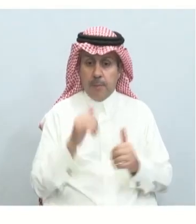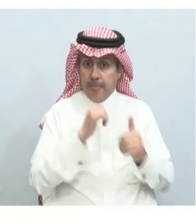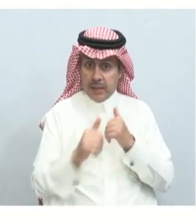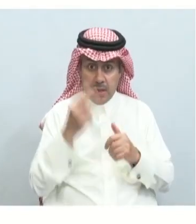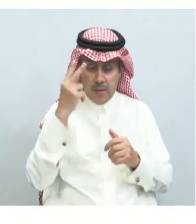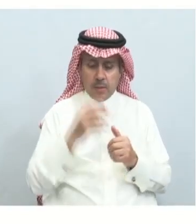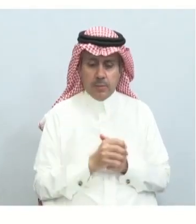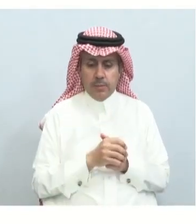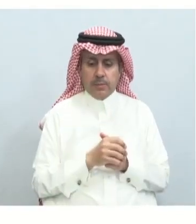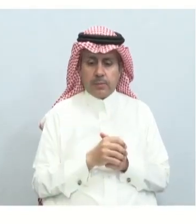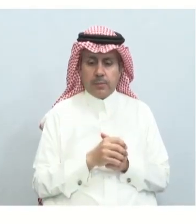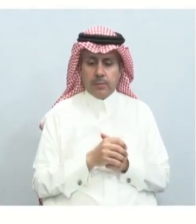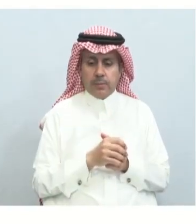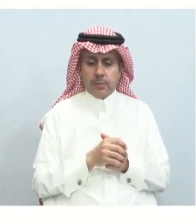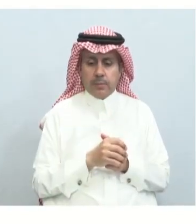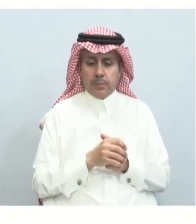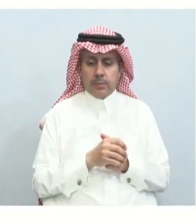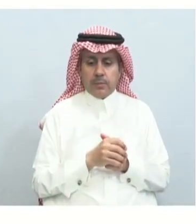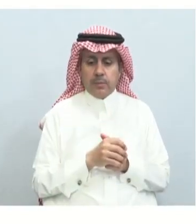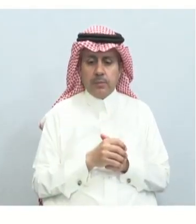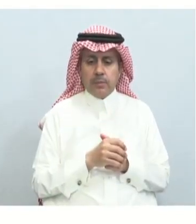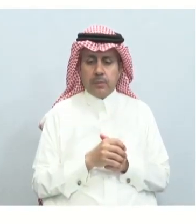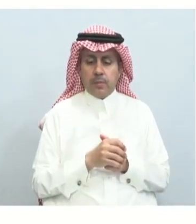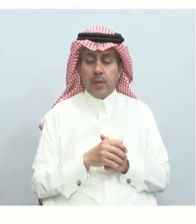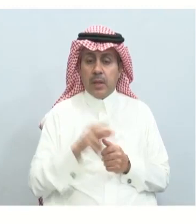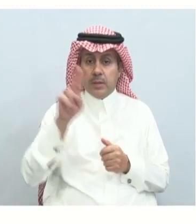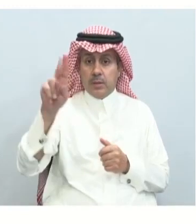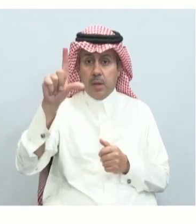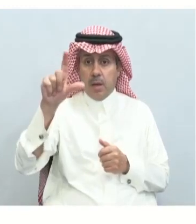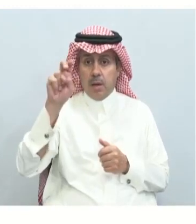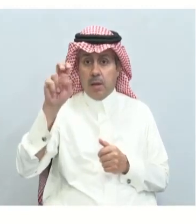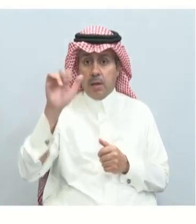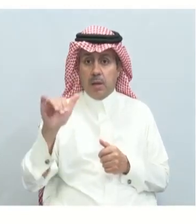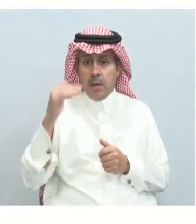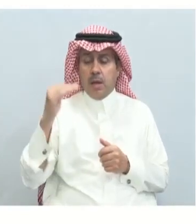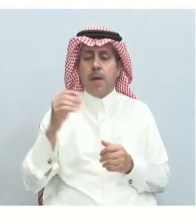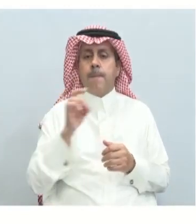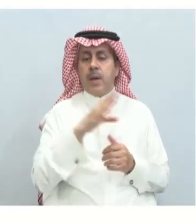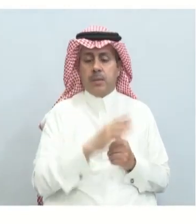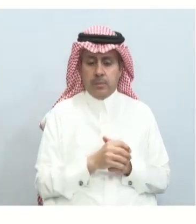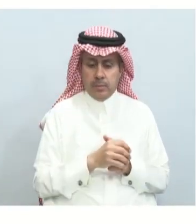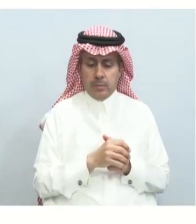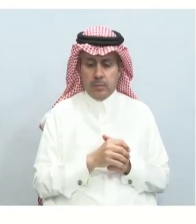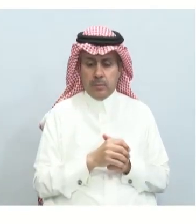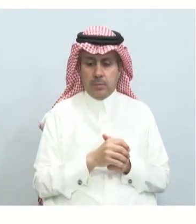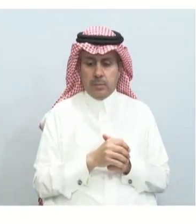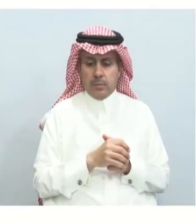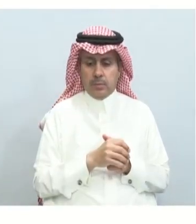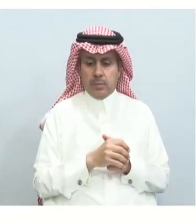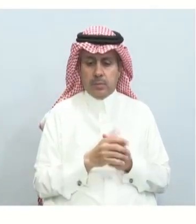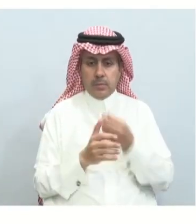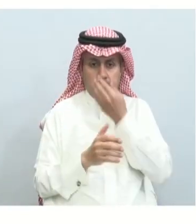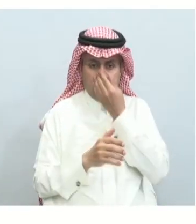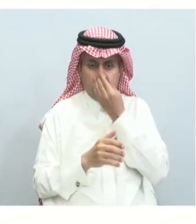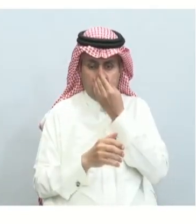الطبيب الى الطريقه الثانيه وهي التلقيح الخارجي الطريقه الثانيه اذا لم تنجح